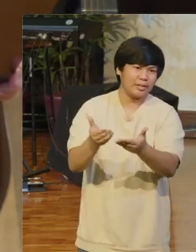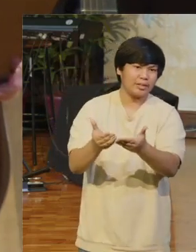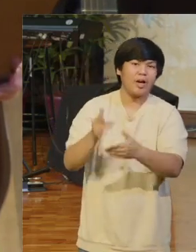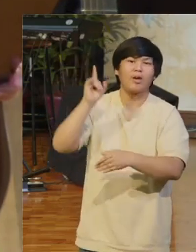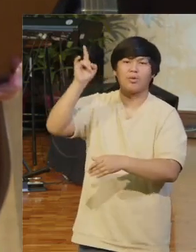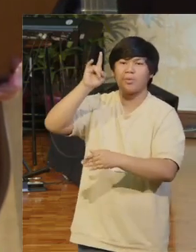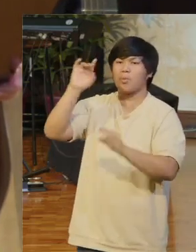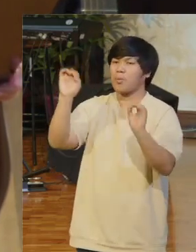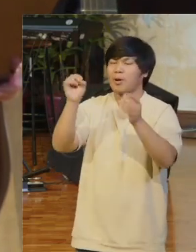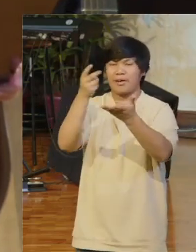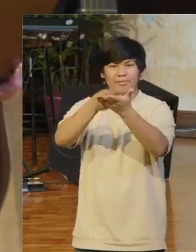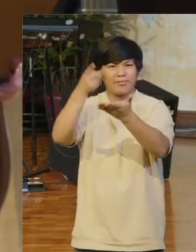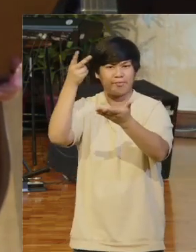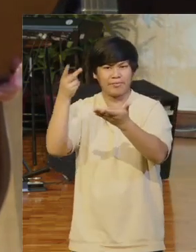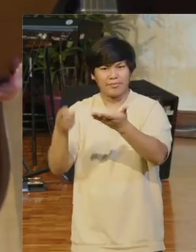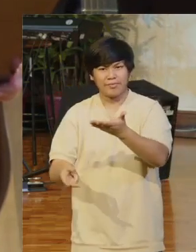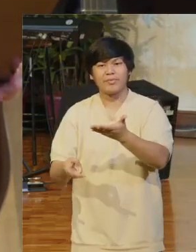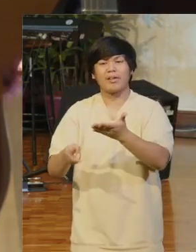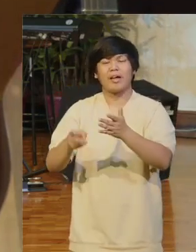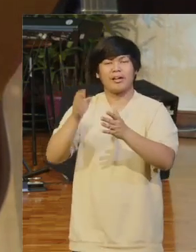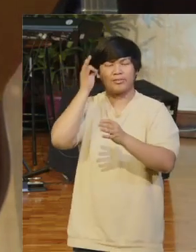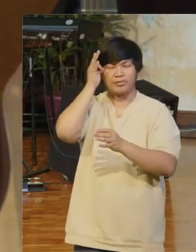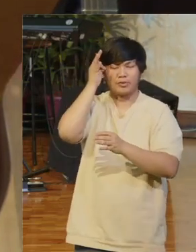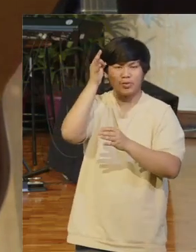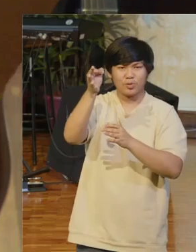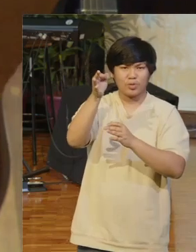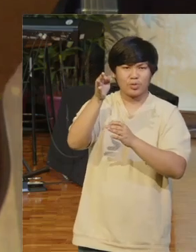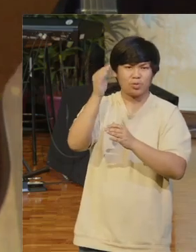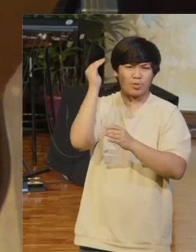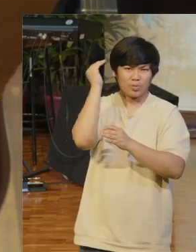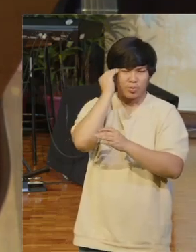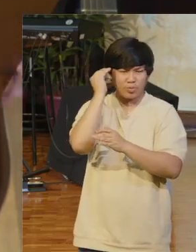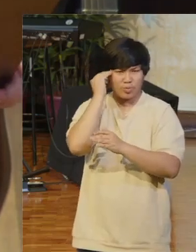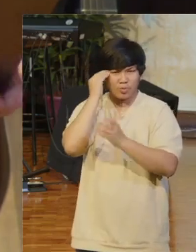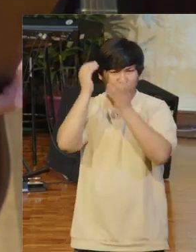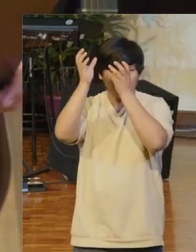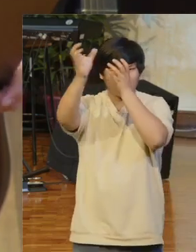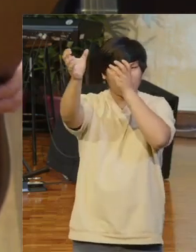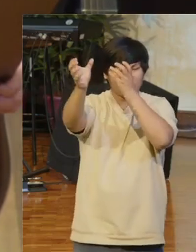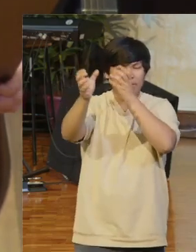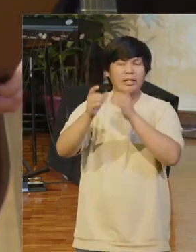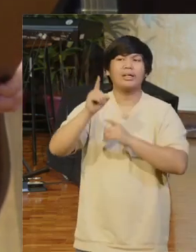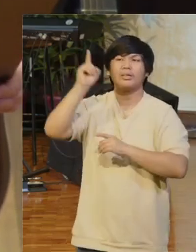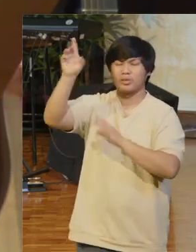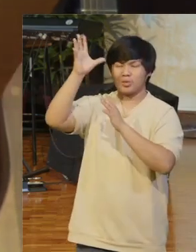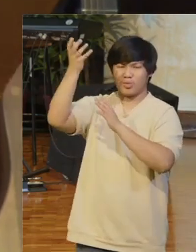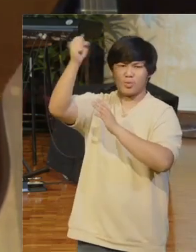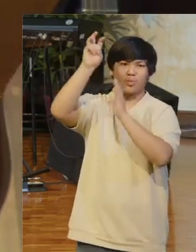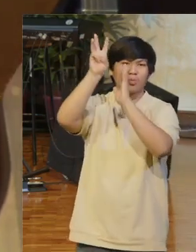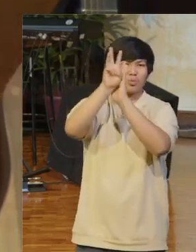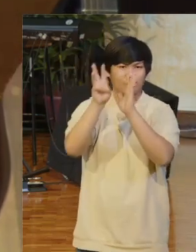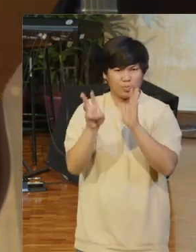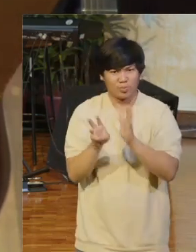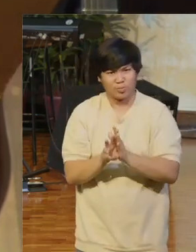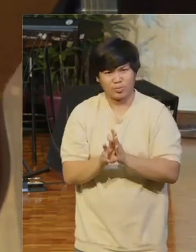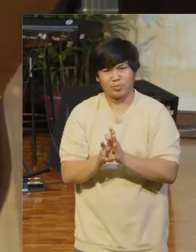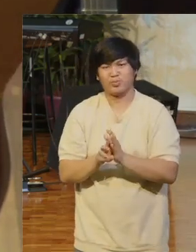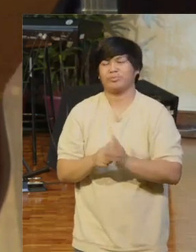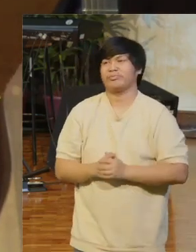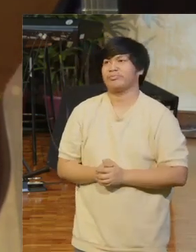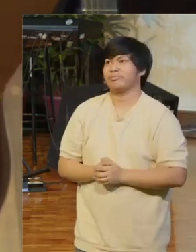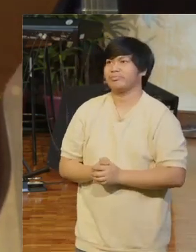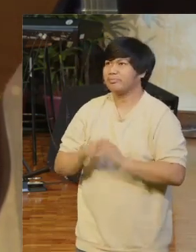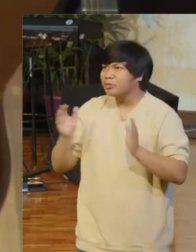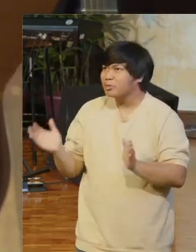his infallible foreknowledge, and the free and immutable counsel of his own will, to the praise of the glory